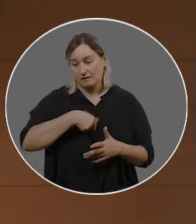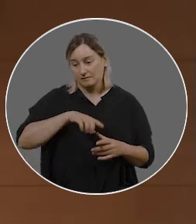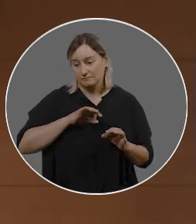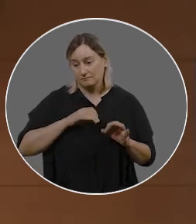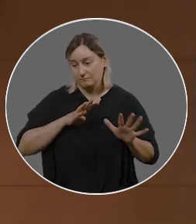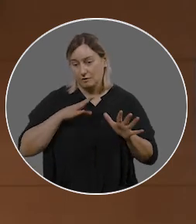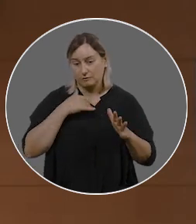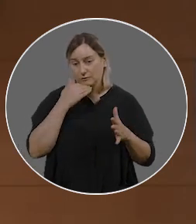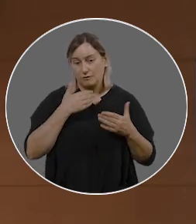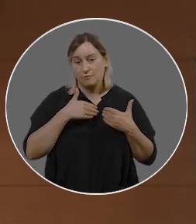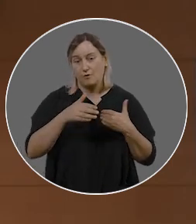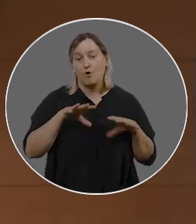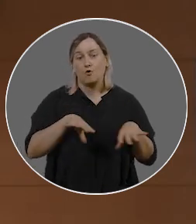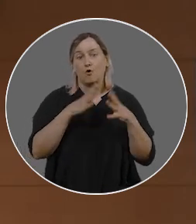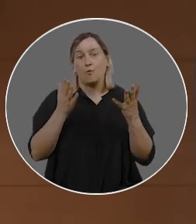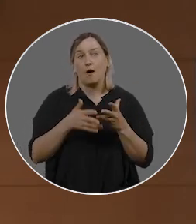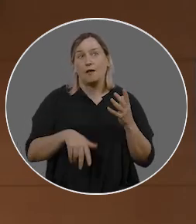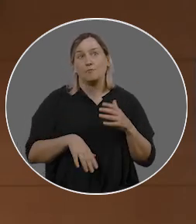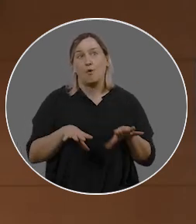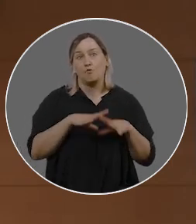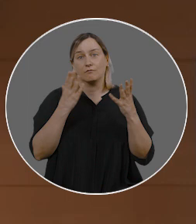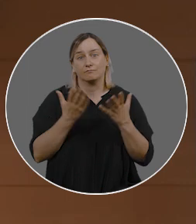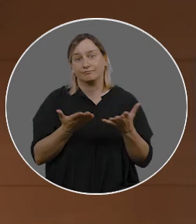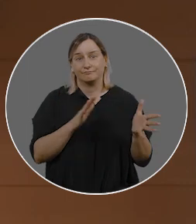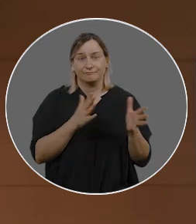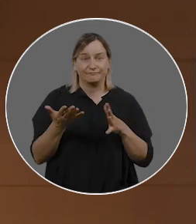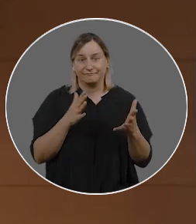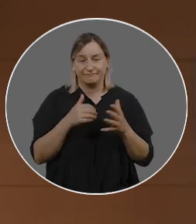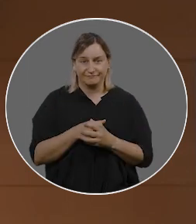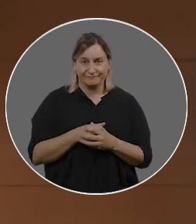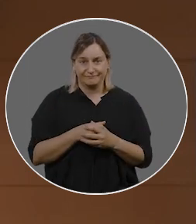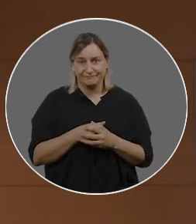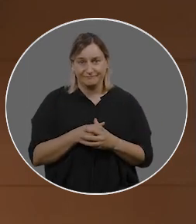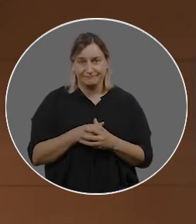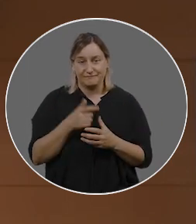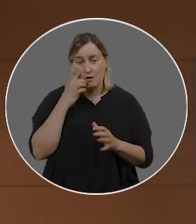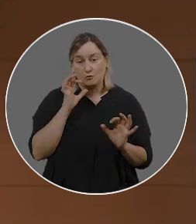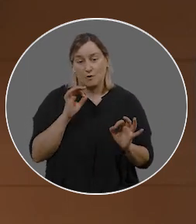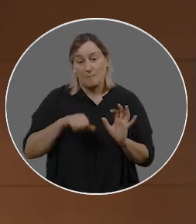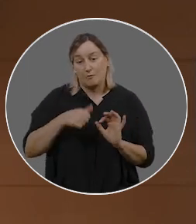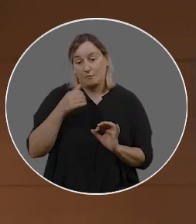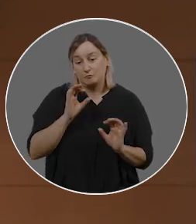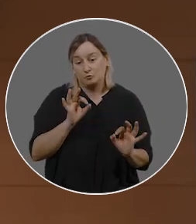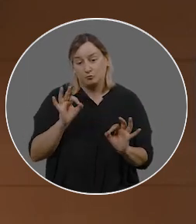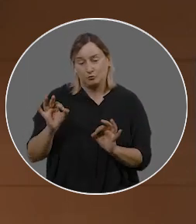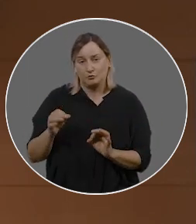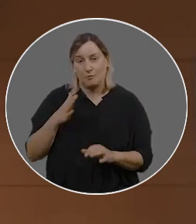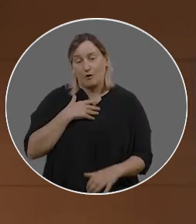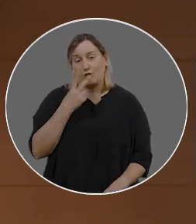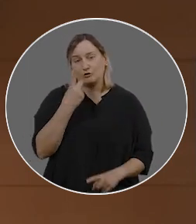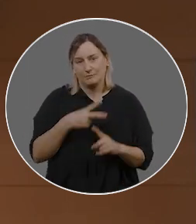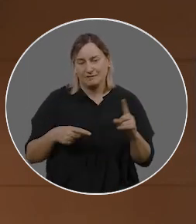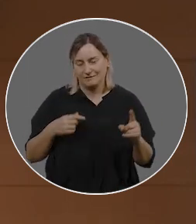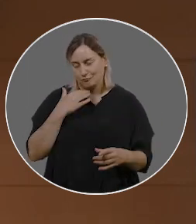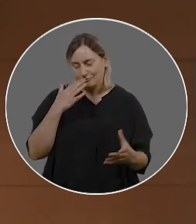I per tant, amb el global del món, pues, va, fem això, aprovem justos, va, posem-hi un 2,5.